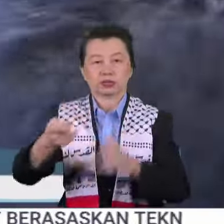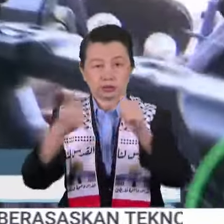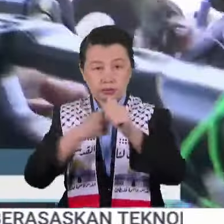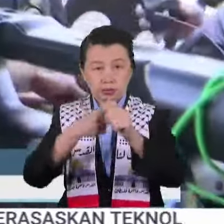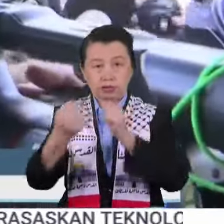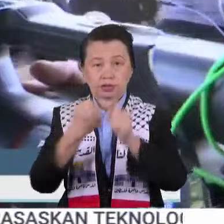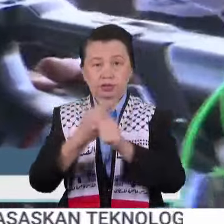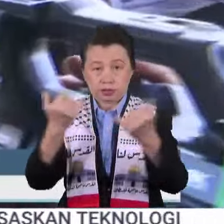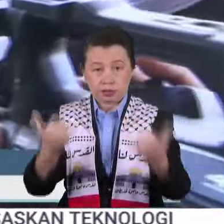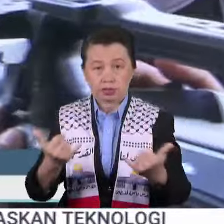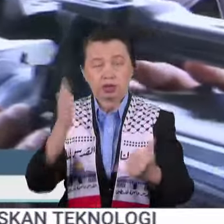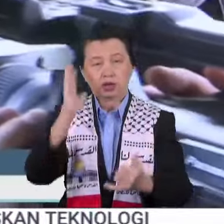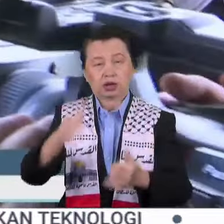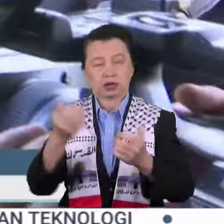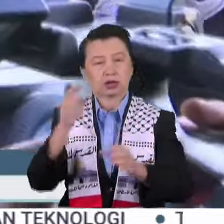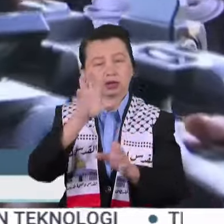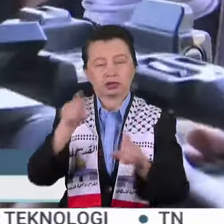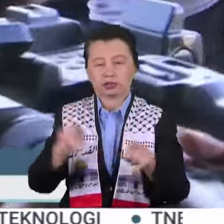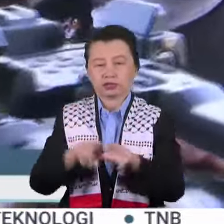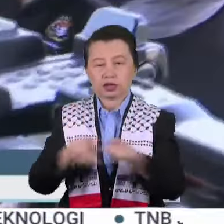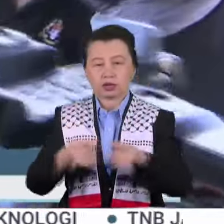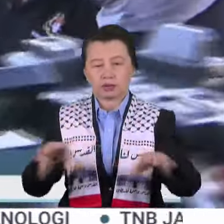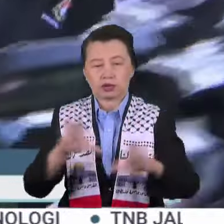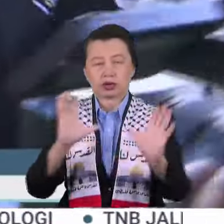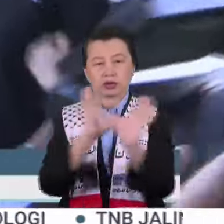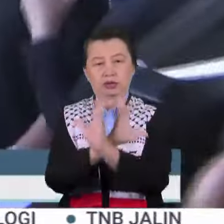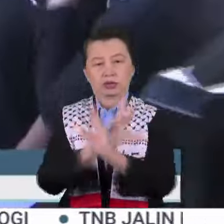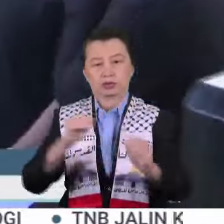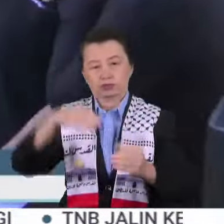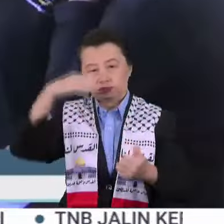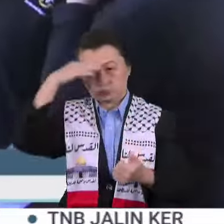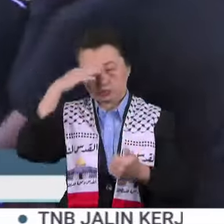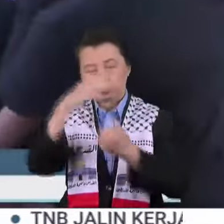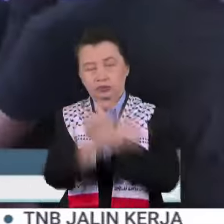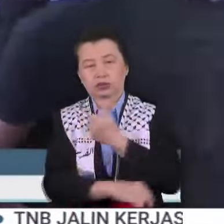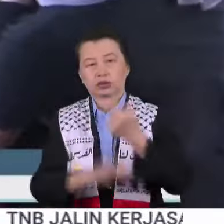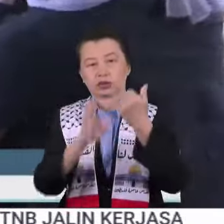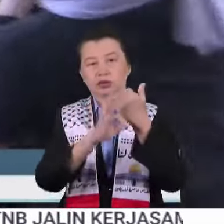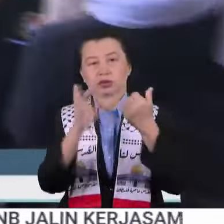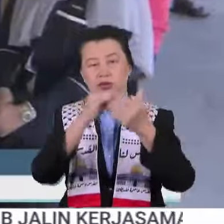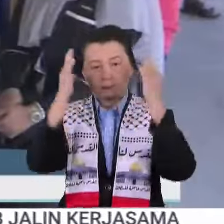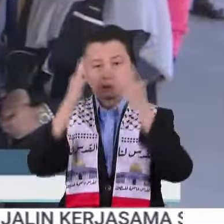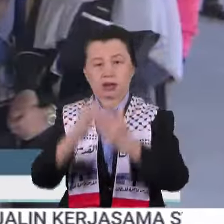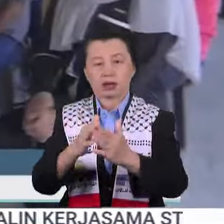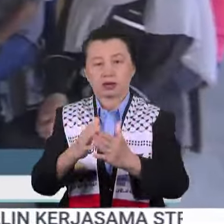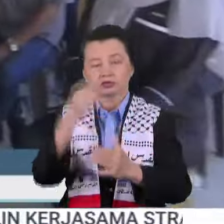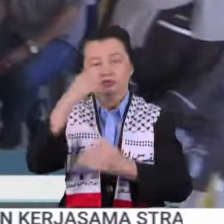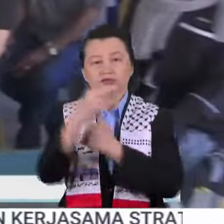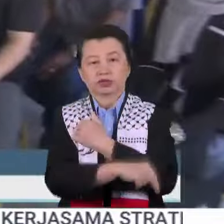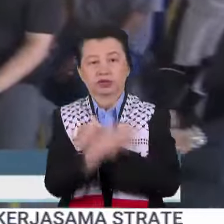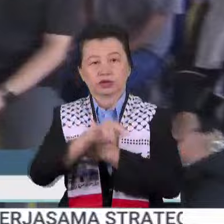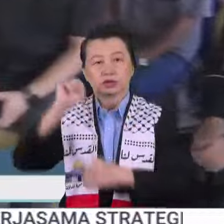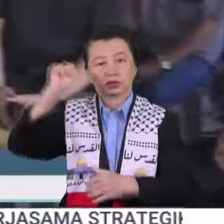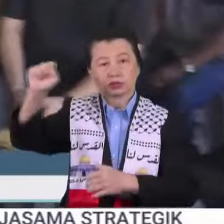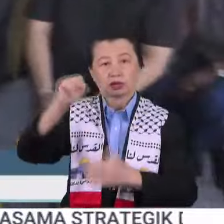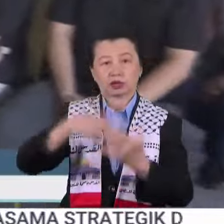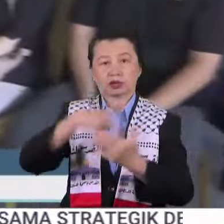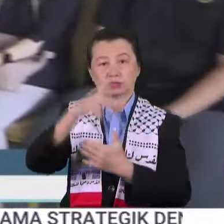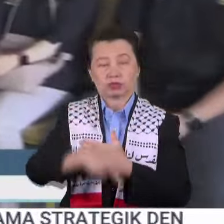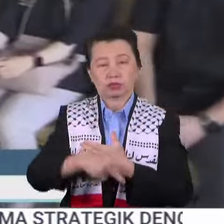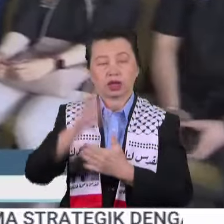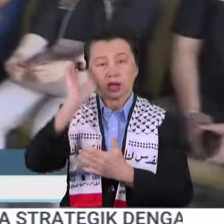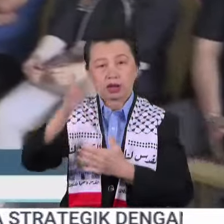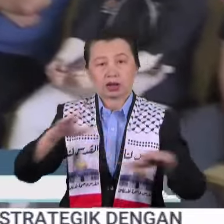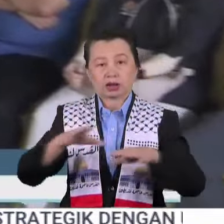tahun ini yang akan turut dilaksana di Sarawak, Johor, Negeri Sembilan dan Pahang. Bagi negeri Sabah, program ini